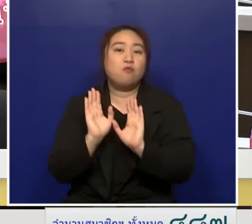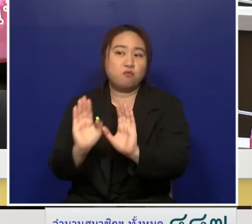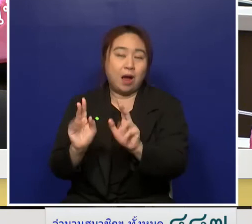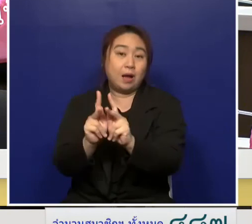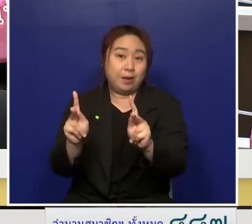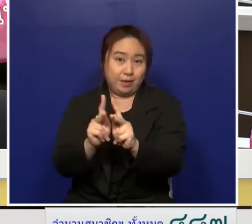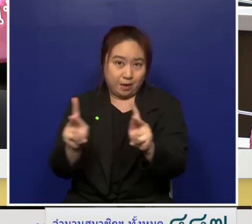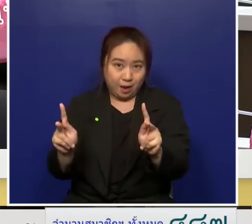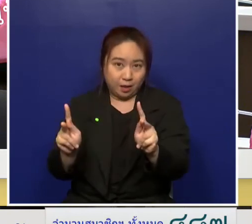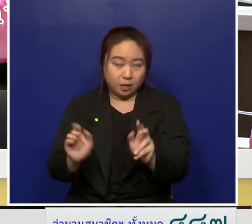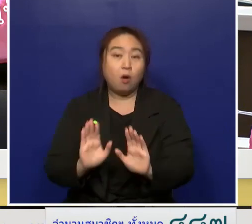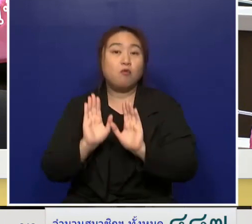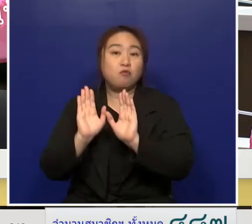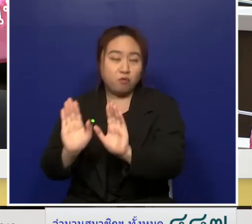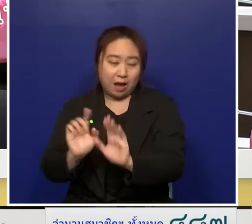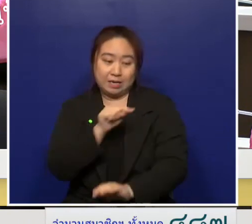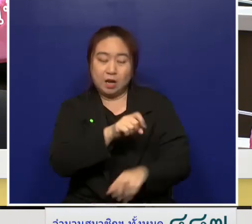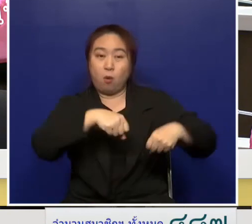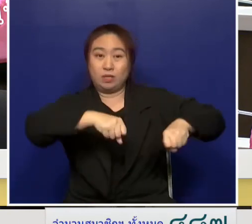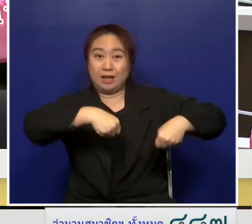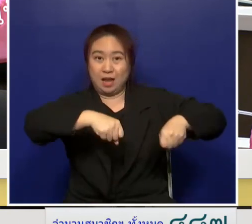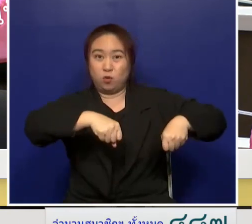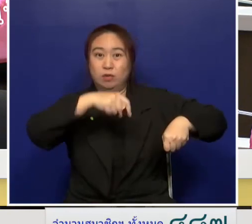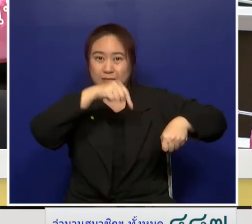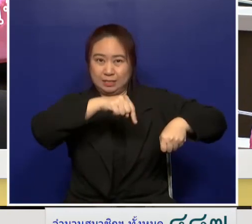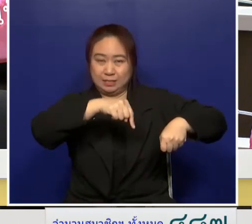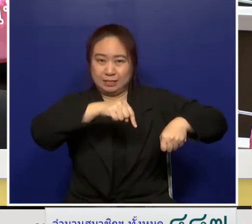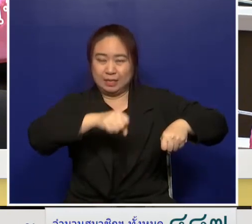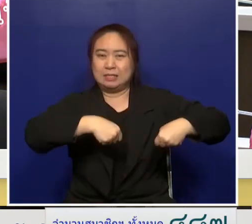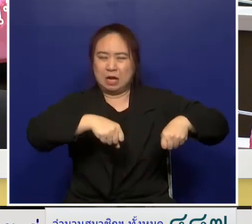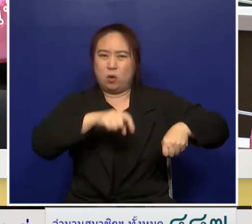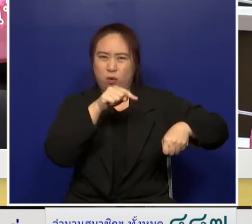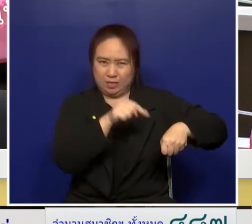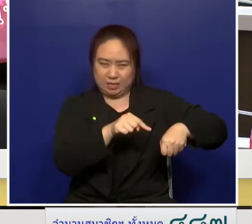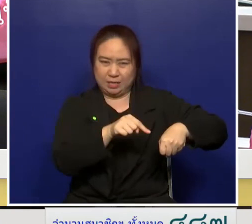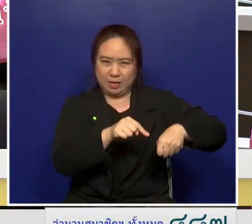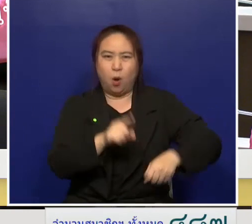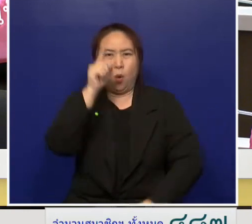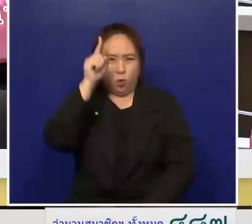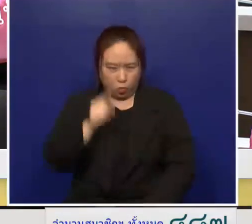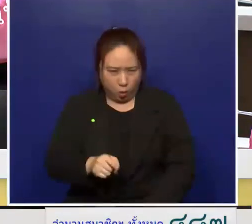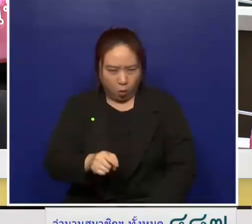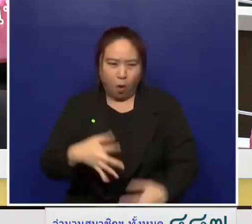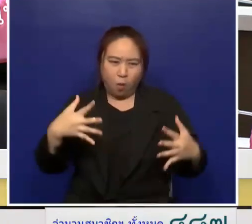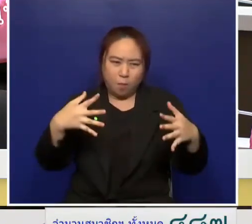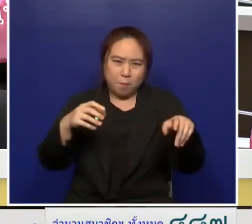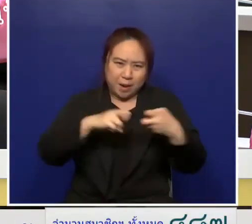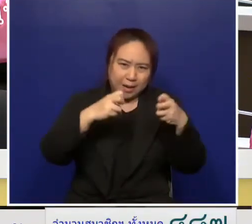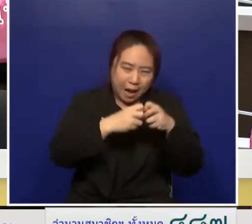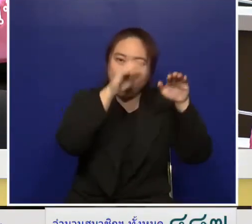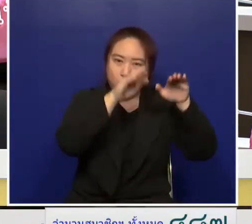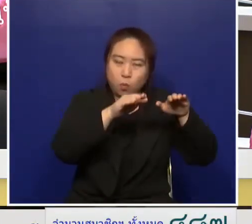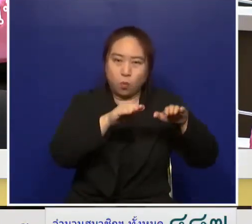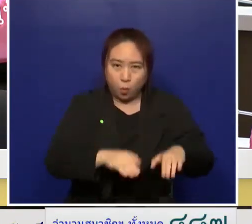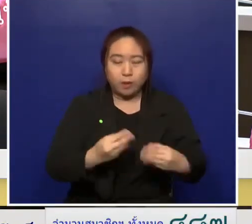ารทกท่านเรื่องของจัรยานยนตค่ะจักรยานยนตบนเชิงตะกรคำนาคมจะต้องลดลง ลดลงเพื่อพี่น้อง